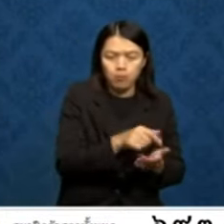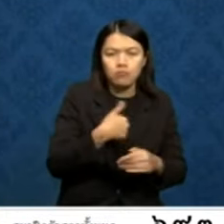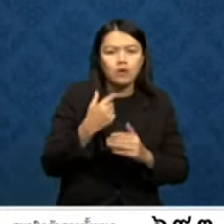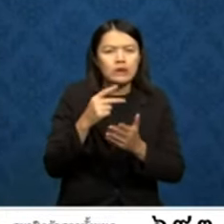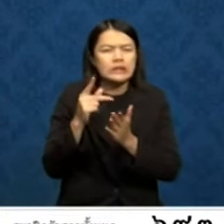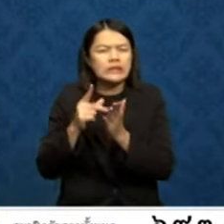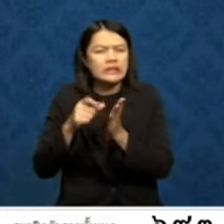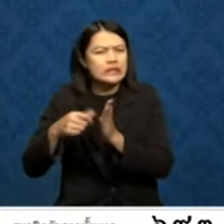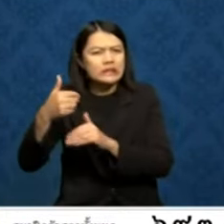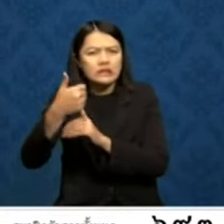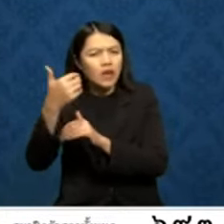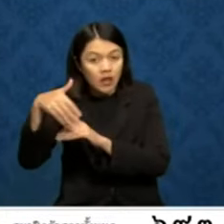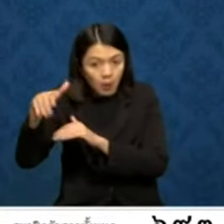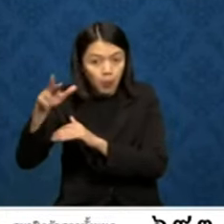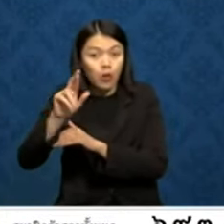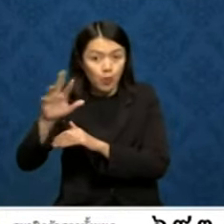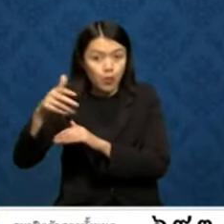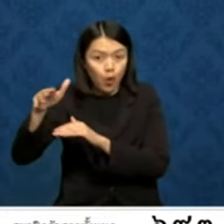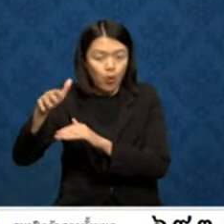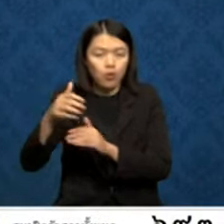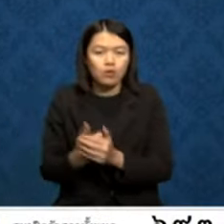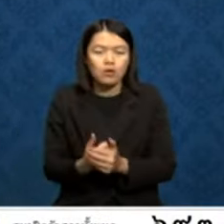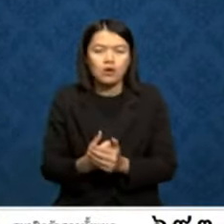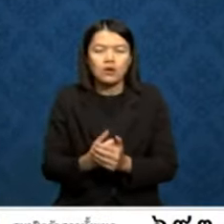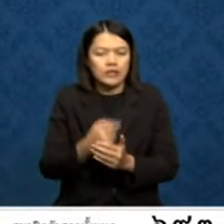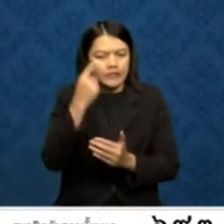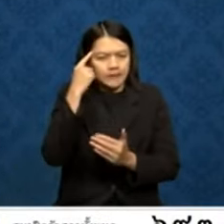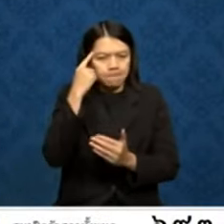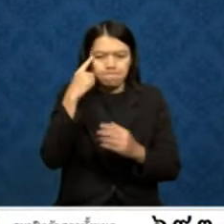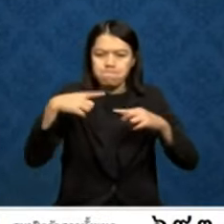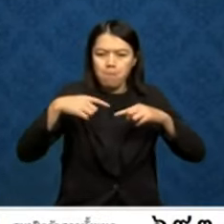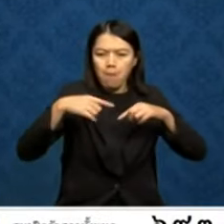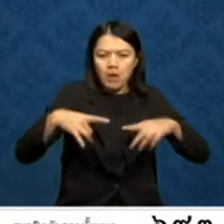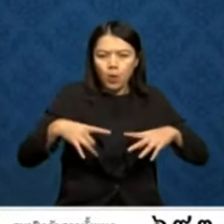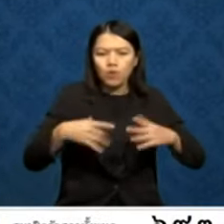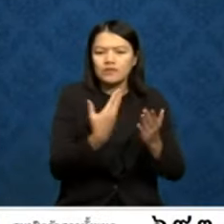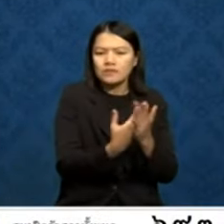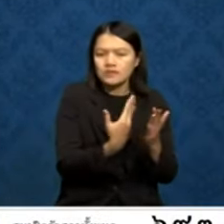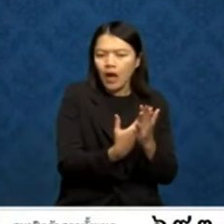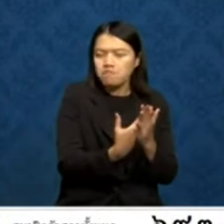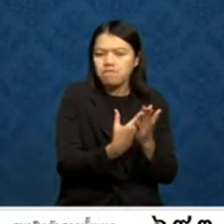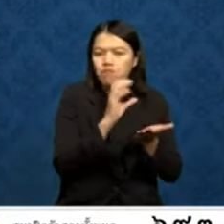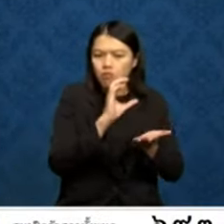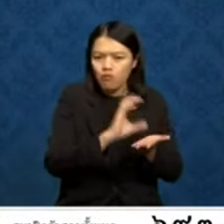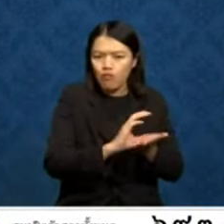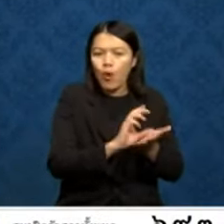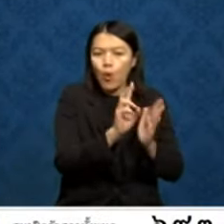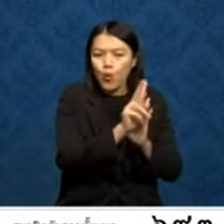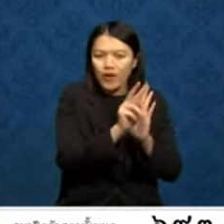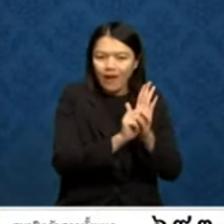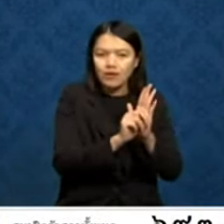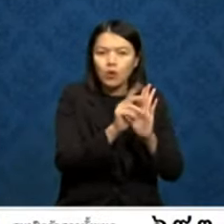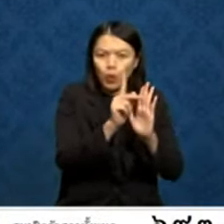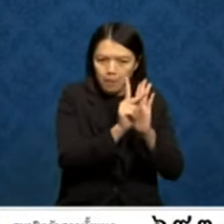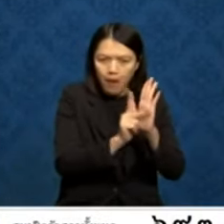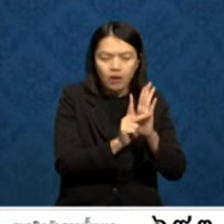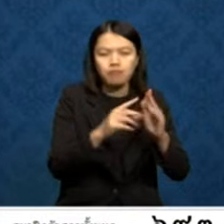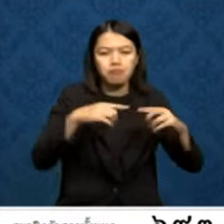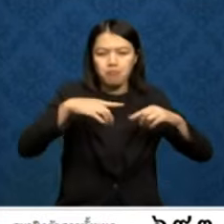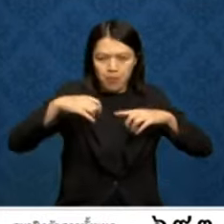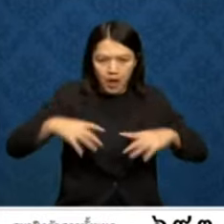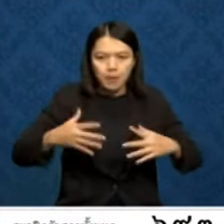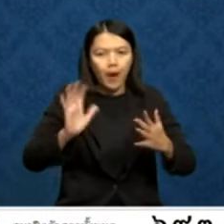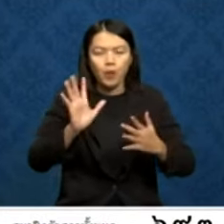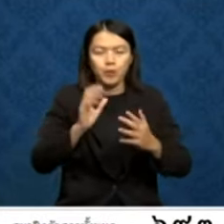บบภายใต้ปรัชญาที่จะไม่ขัดต่อวินัยทางการเงินและ